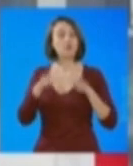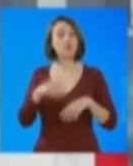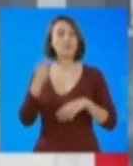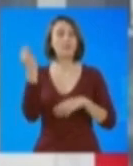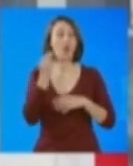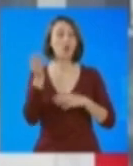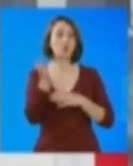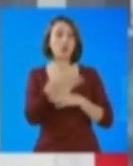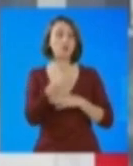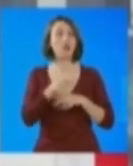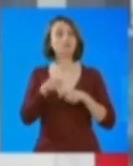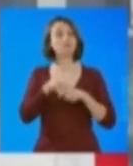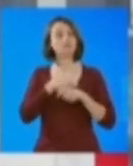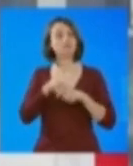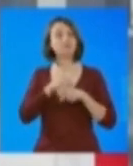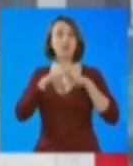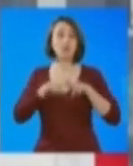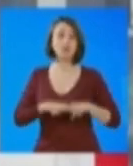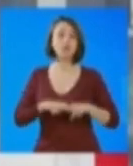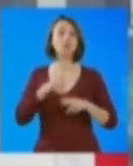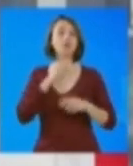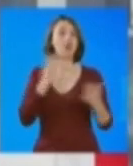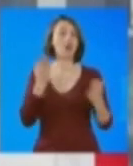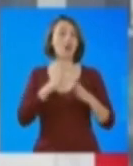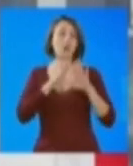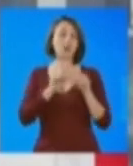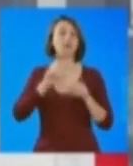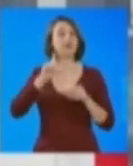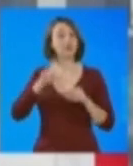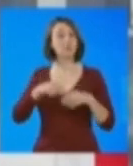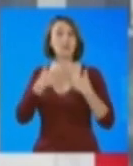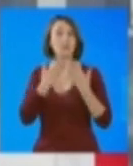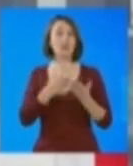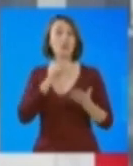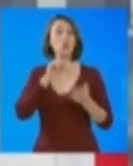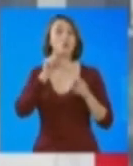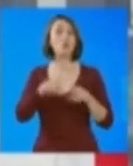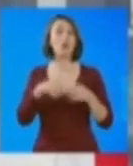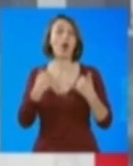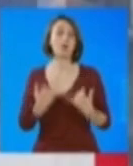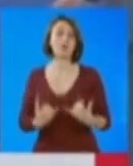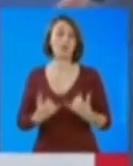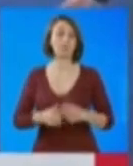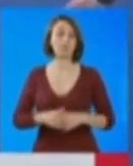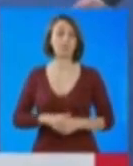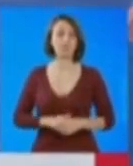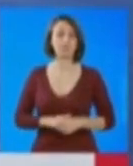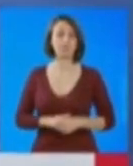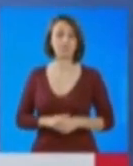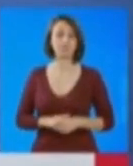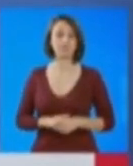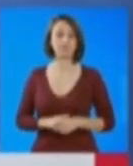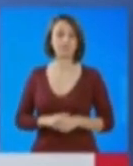stat Planul Național de Redresare și Reziliență pe care România trebuie să-l predea luna aceasta.